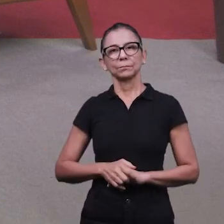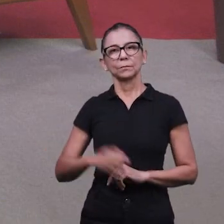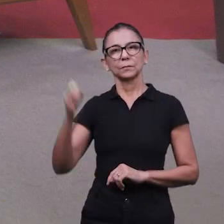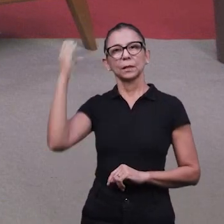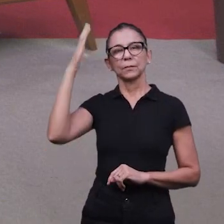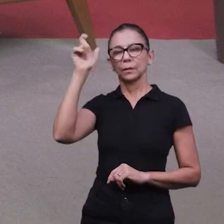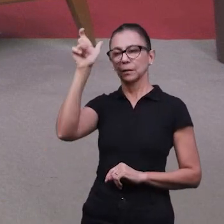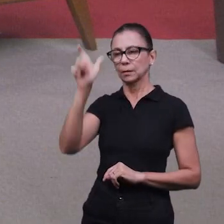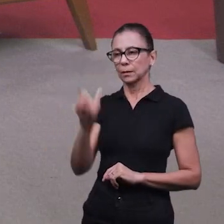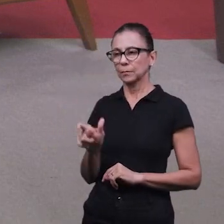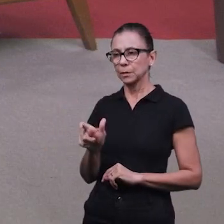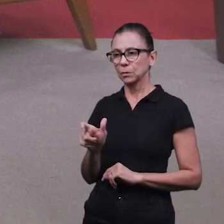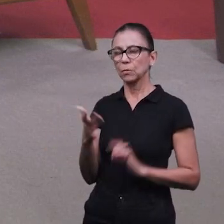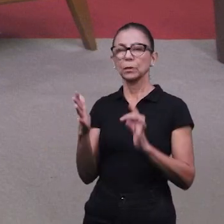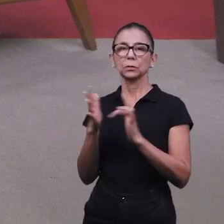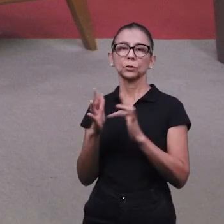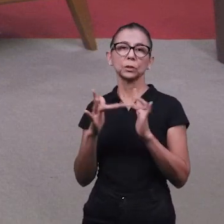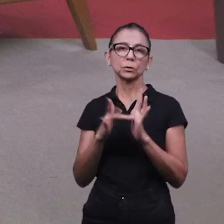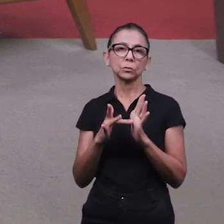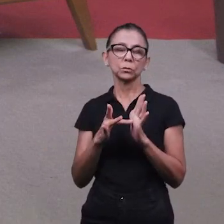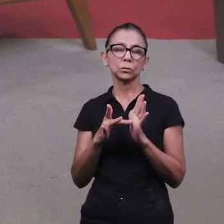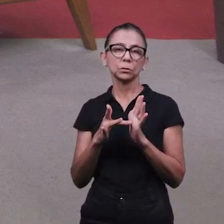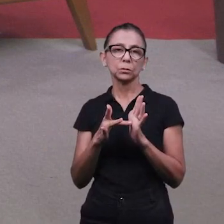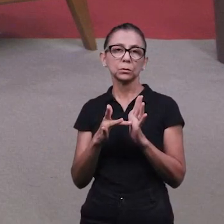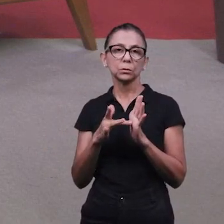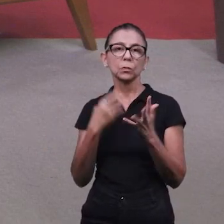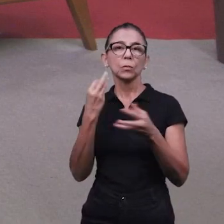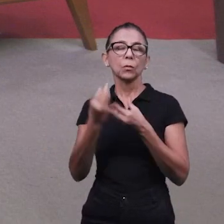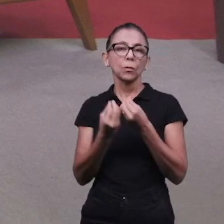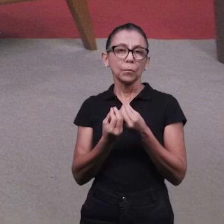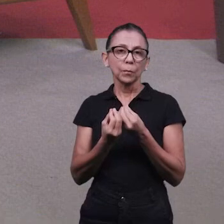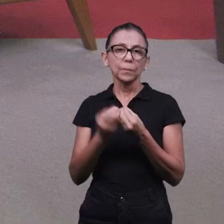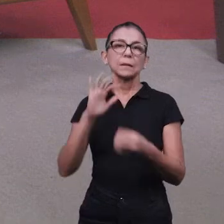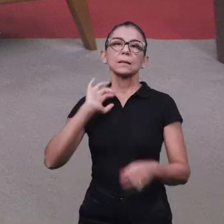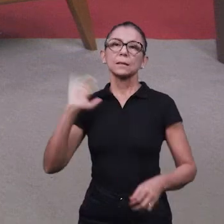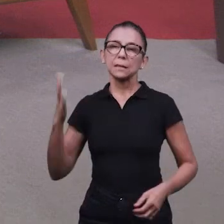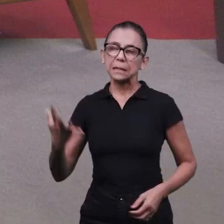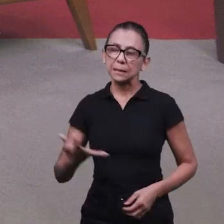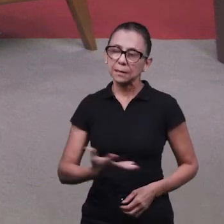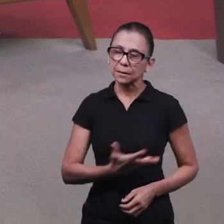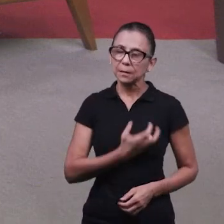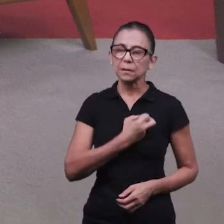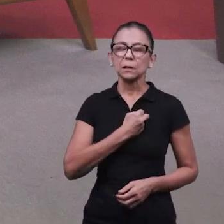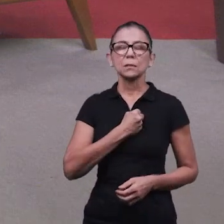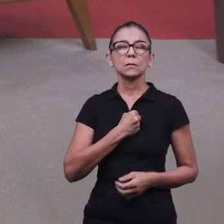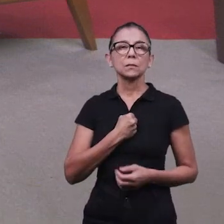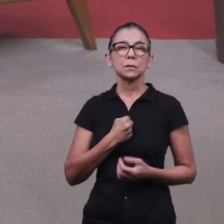un enseignement dont l'objectif c'est de révéler Jésus, le salut en Jésus, et bien sûr,